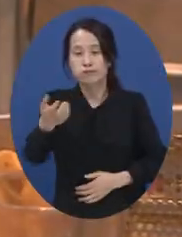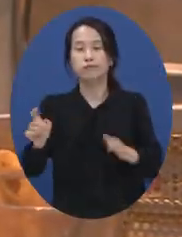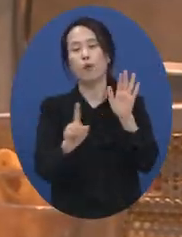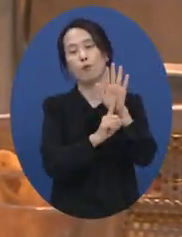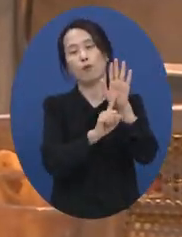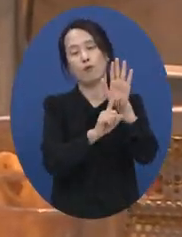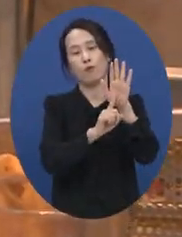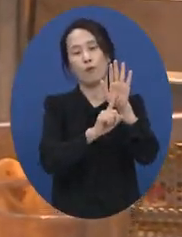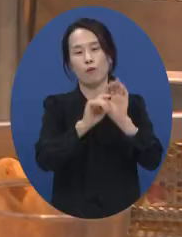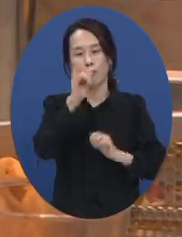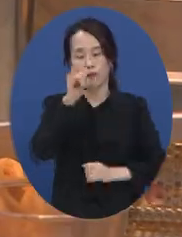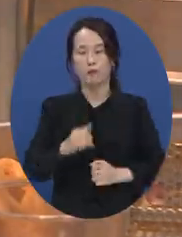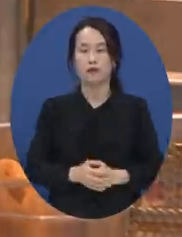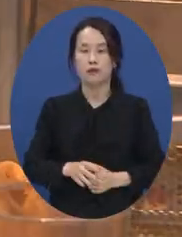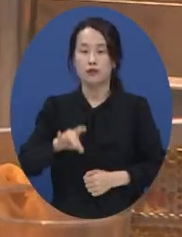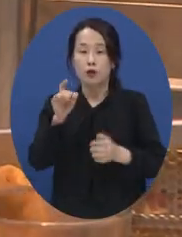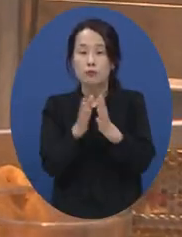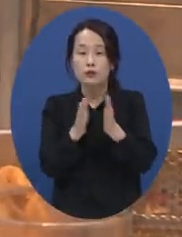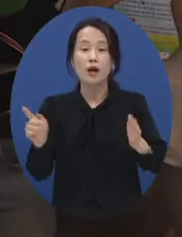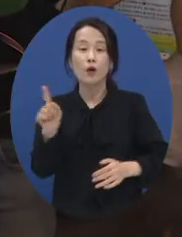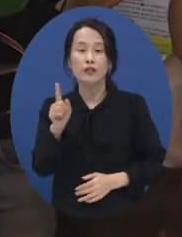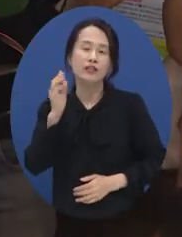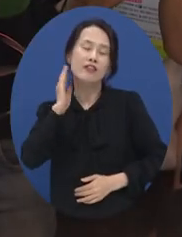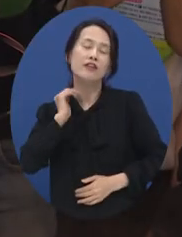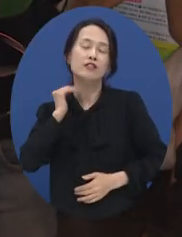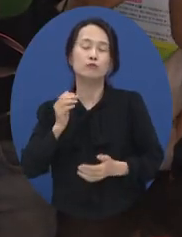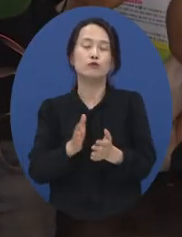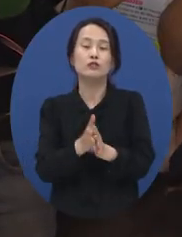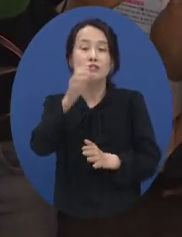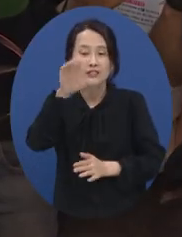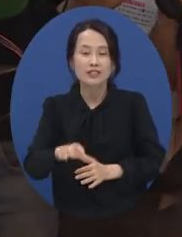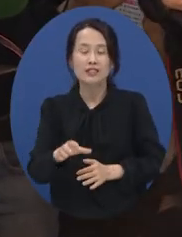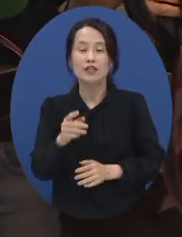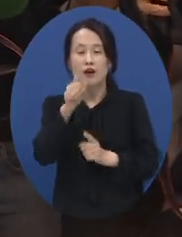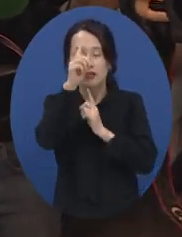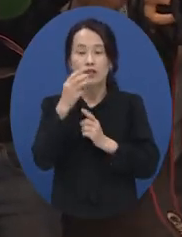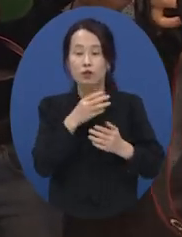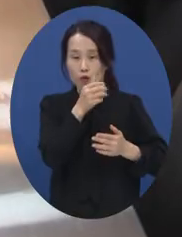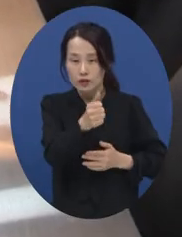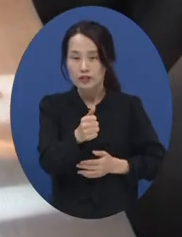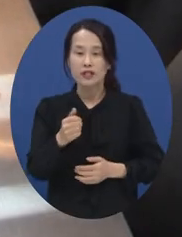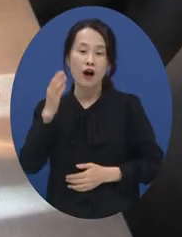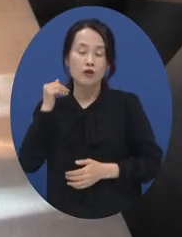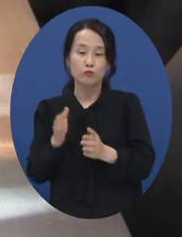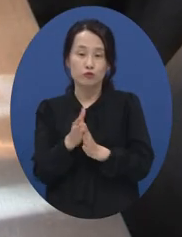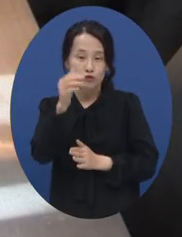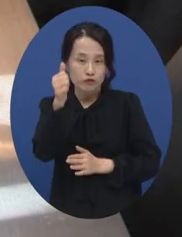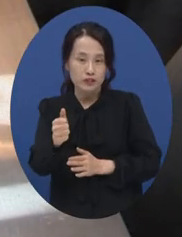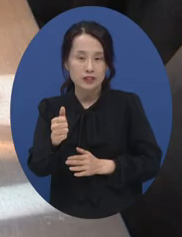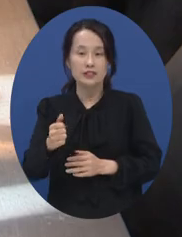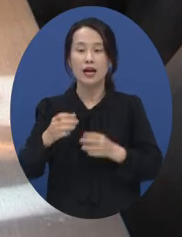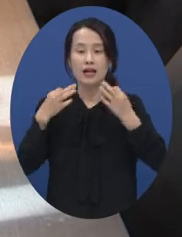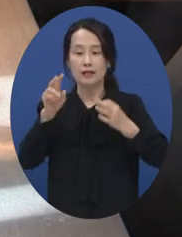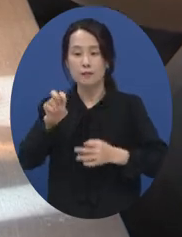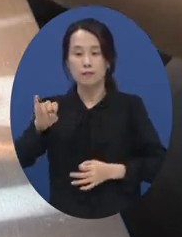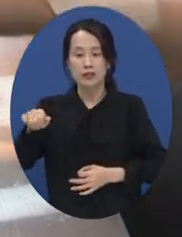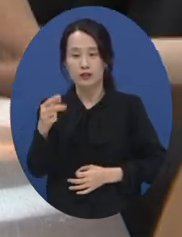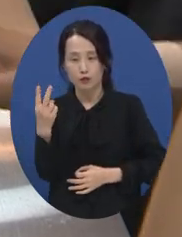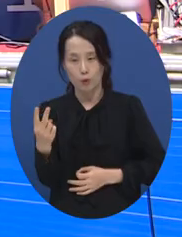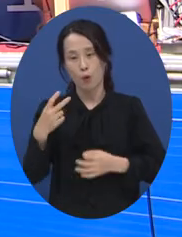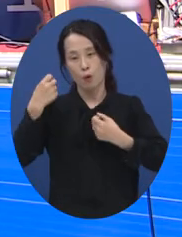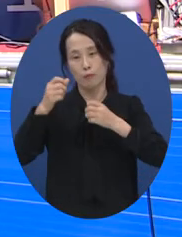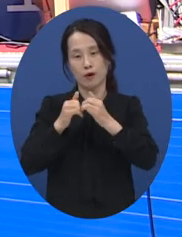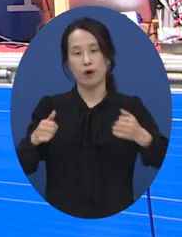취지입니다. 그첫 출발을 의정부에서 이재명 경기도지사와 안병용 의정부 시장, 그리고 홍보대사인 김민교